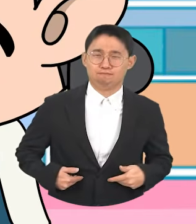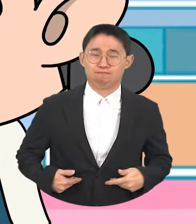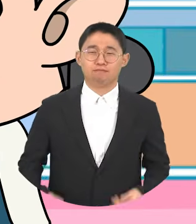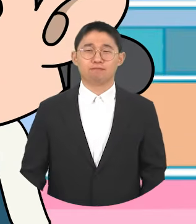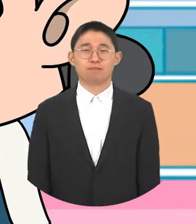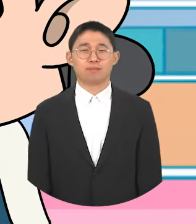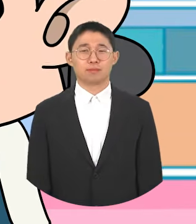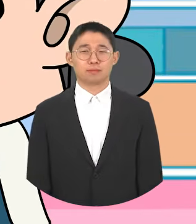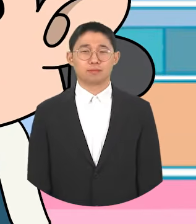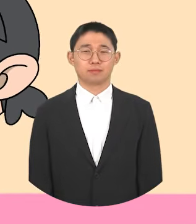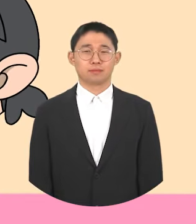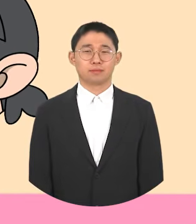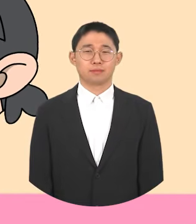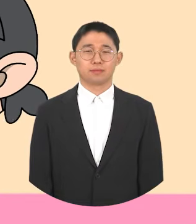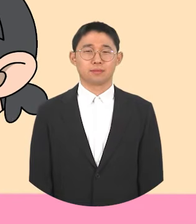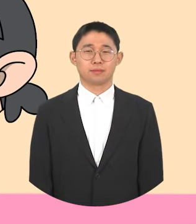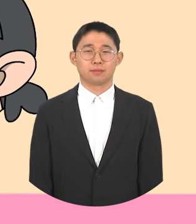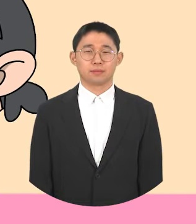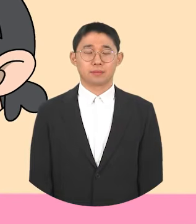꼭 필요해요.